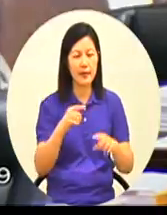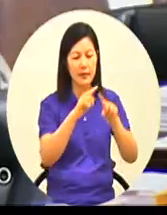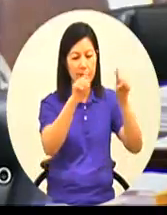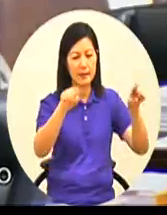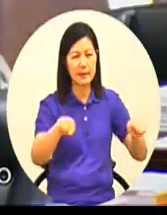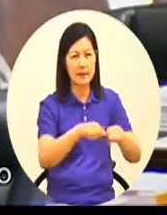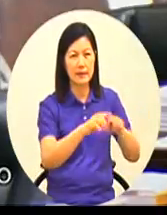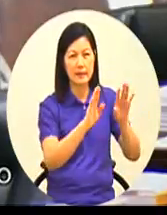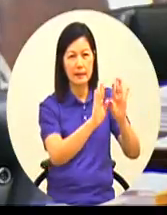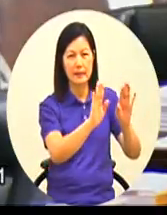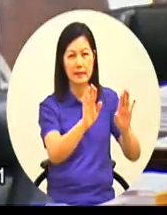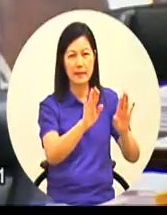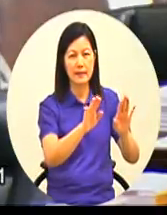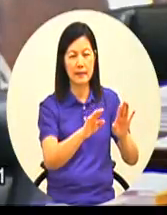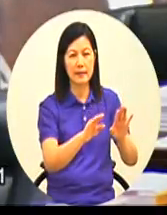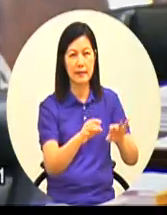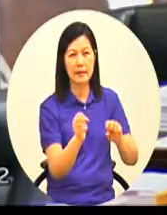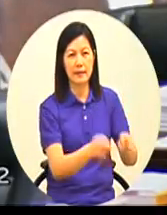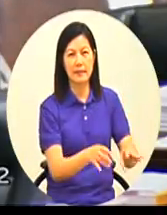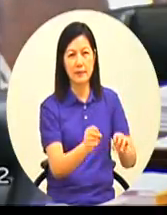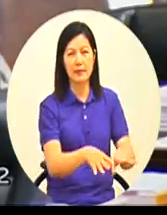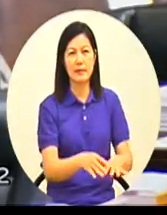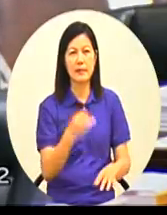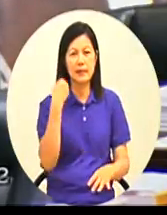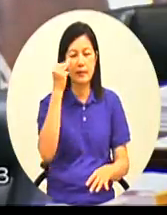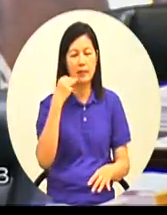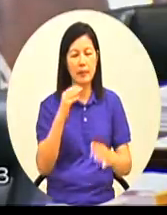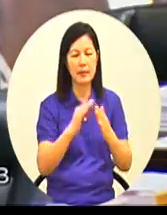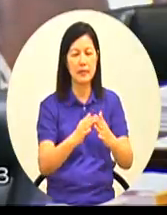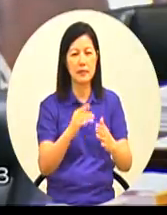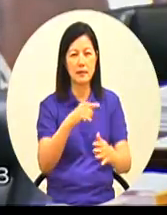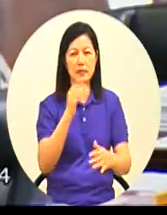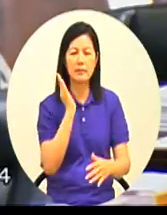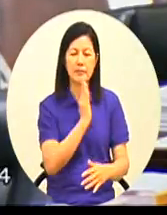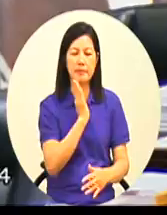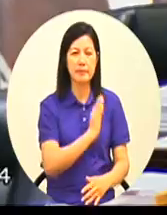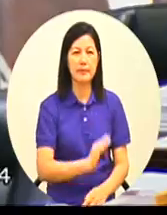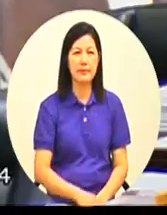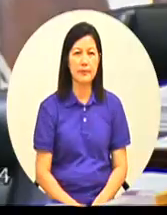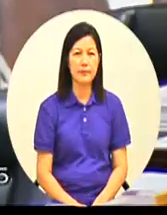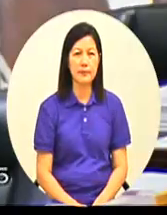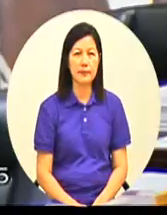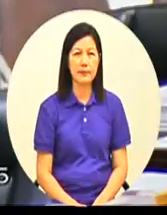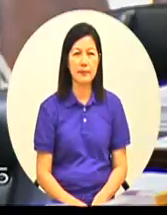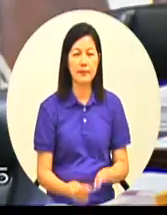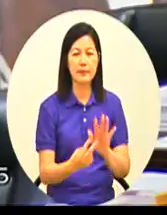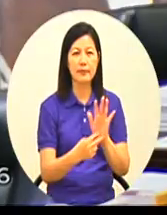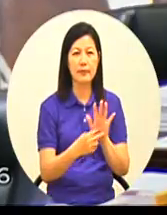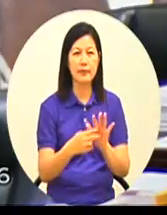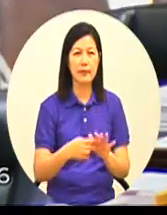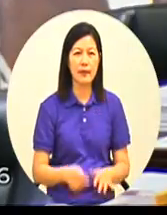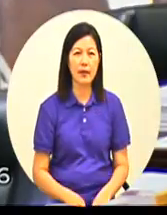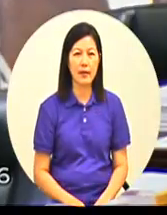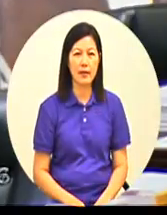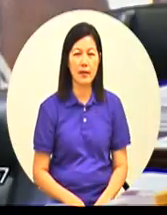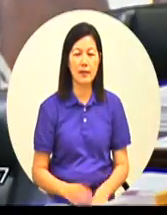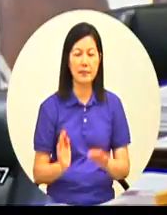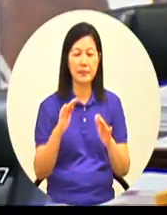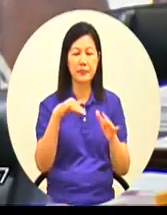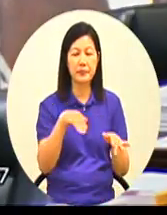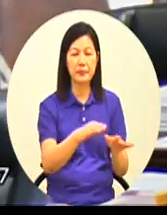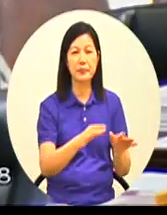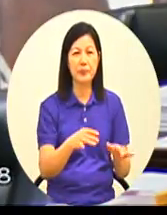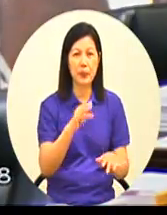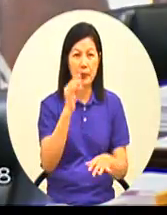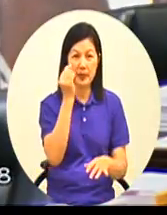个有几个五十几个姐妹是，但一点都没有用。我举例啊，波特兰每年二十几年来来回回啊，每年都